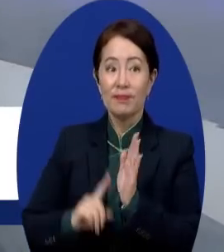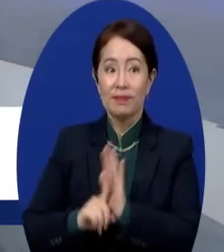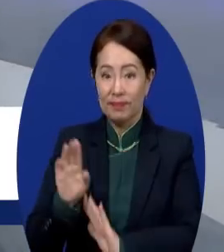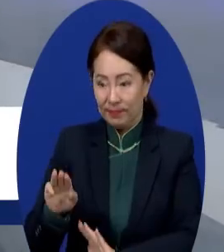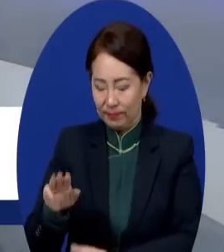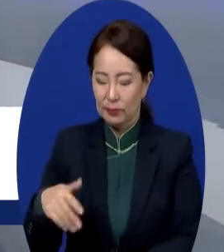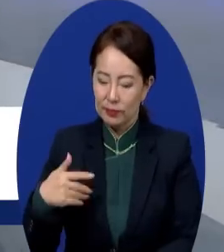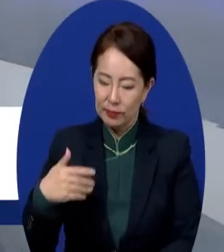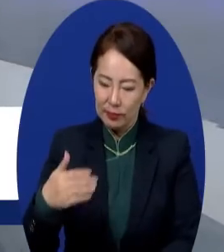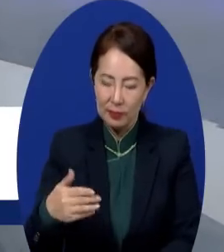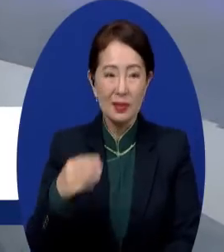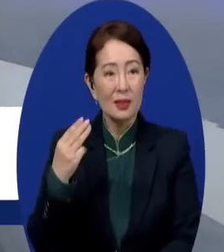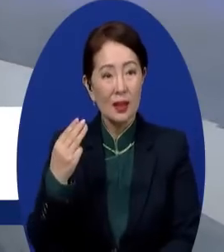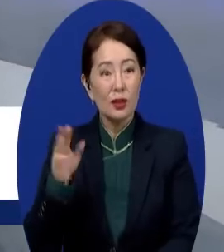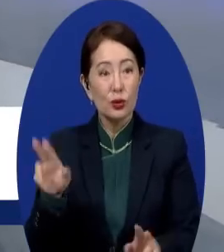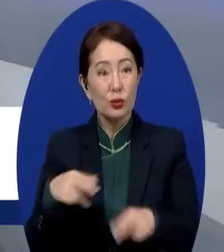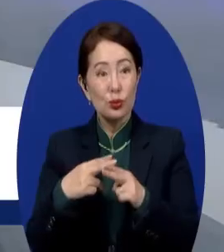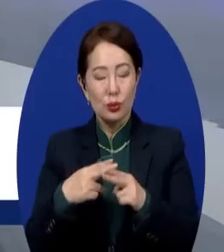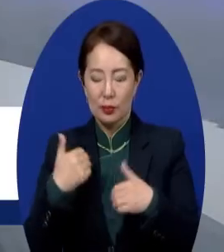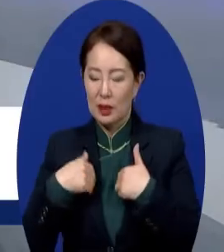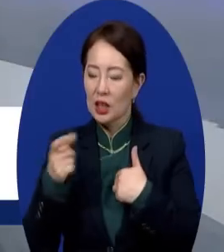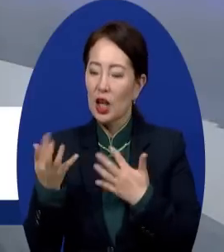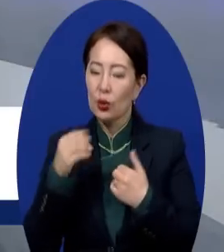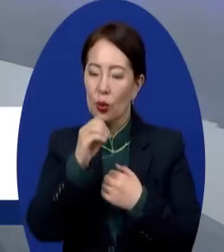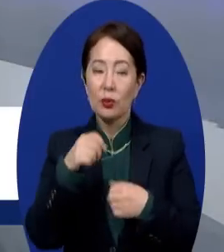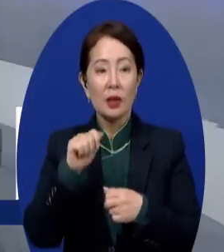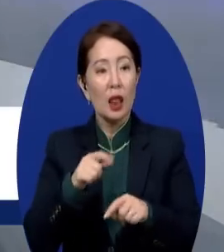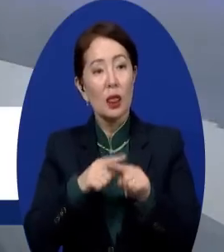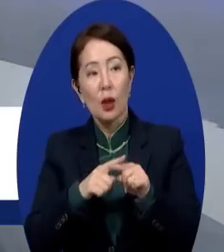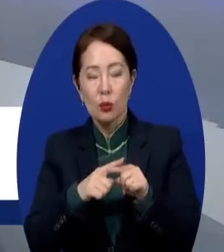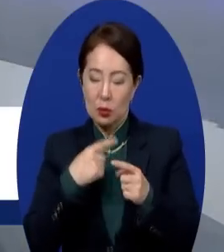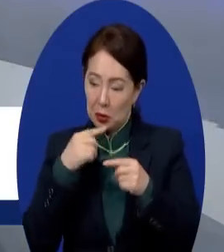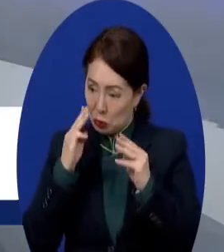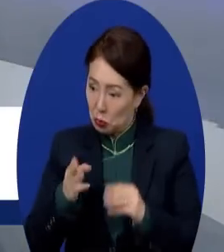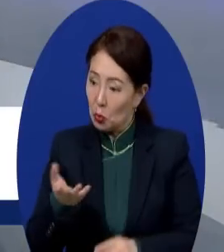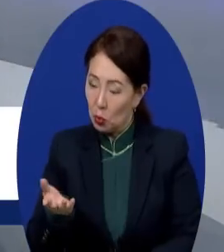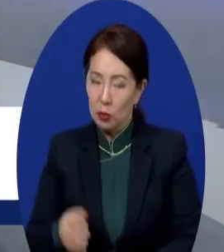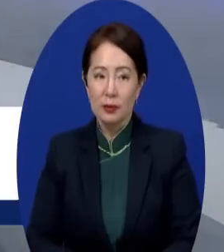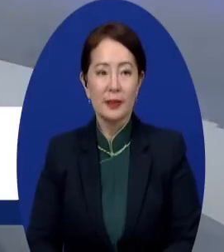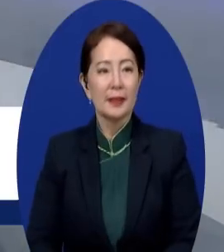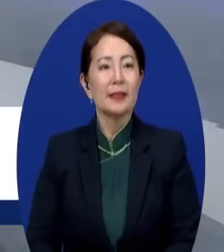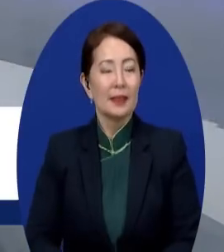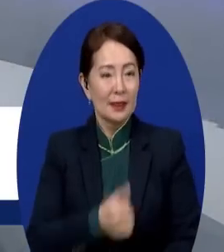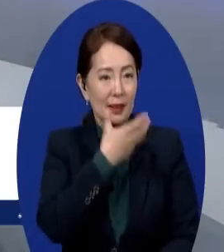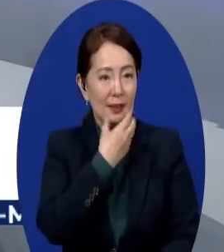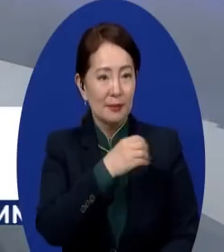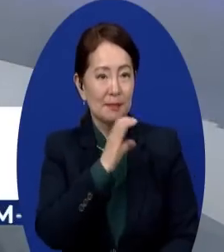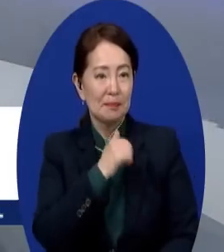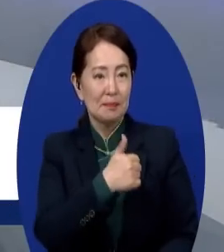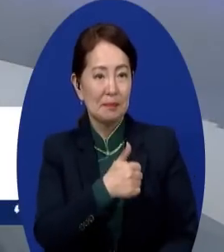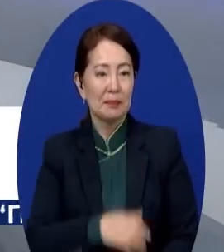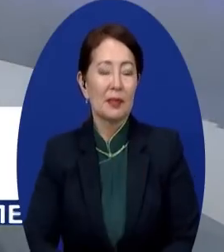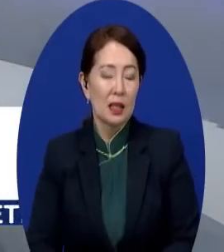явж байгаа шалгалтын үр дүнгээр л одоо тухайн багш хэдэн хувийн цалин нэмэгдэх үү гэдэг нь ингээ шууд шийдэгдчих юм уу? Аа. Гоё сайхан асуулт байна. Яг энэ